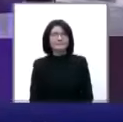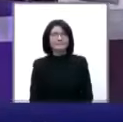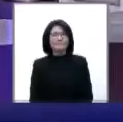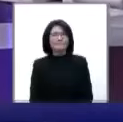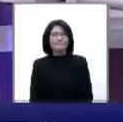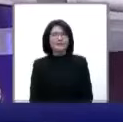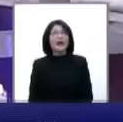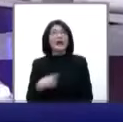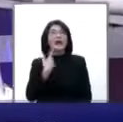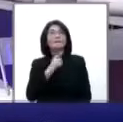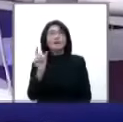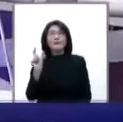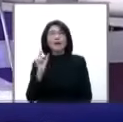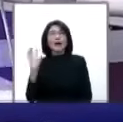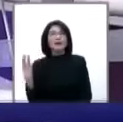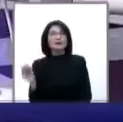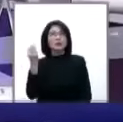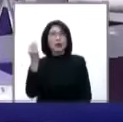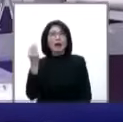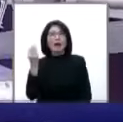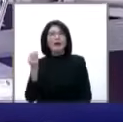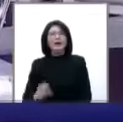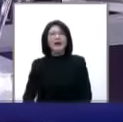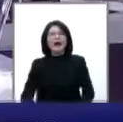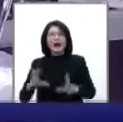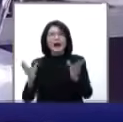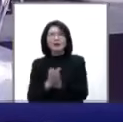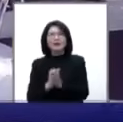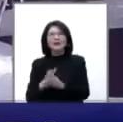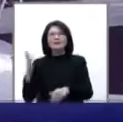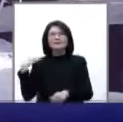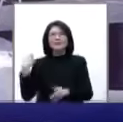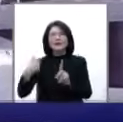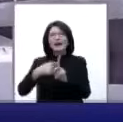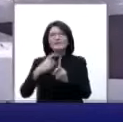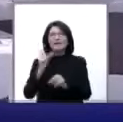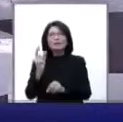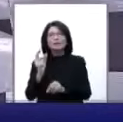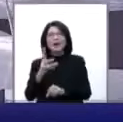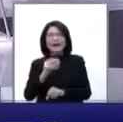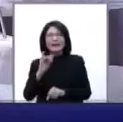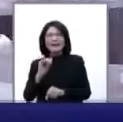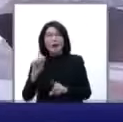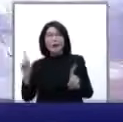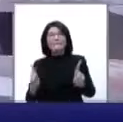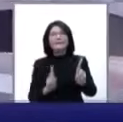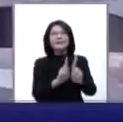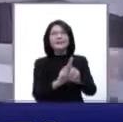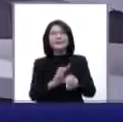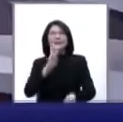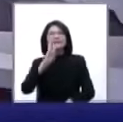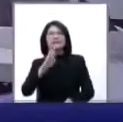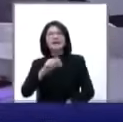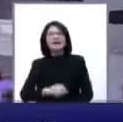Ee kalau di debat sebelumnya ini ee Mas Gibran ini justru diserang oleh satu dan tiga tetapi